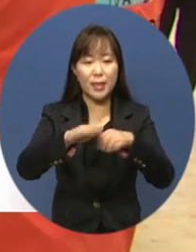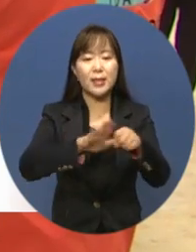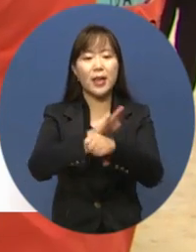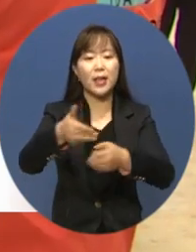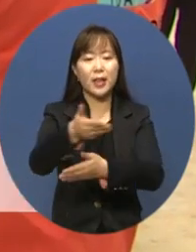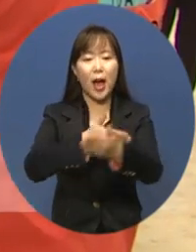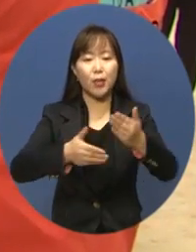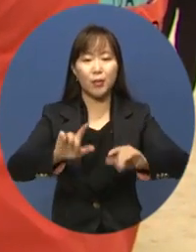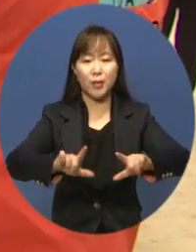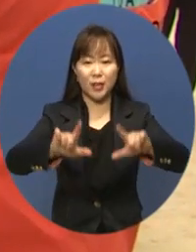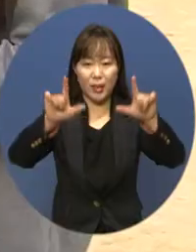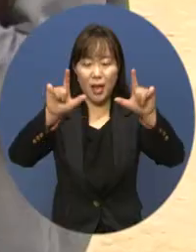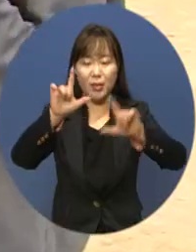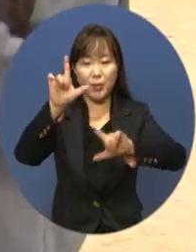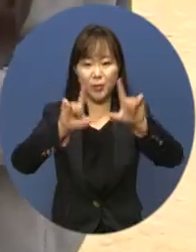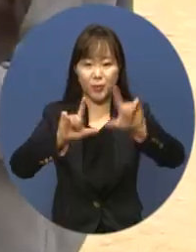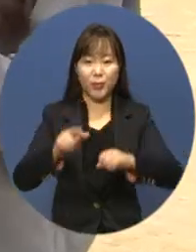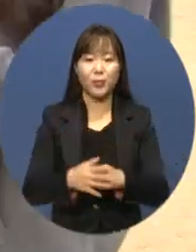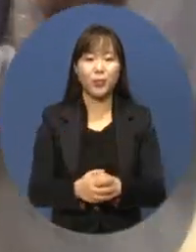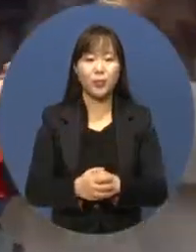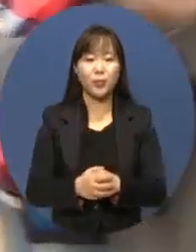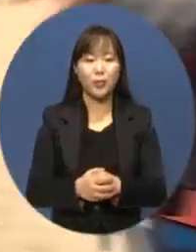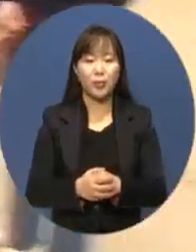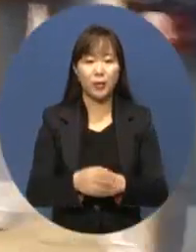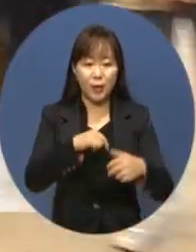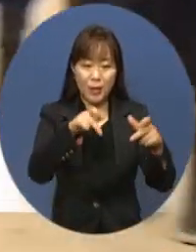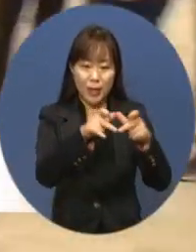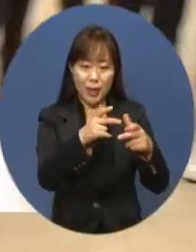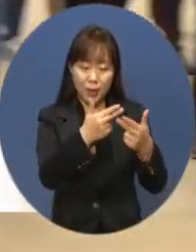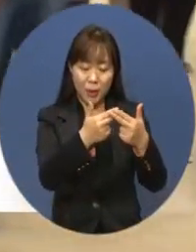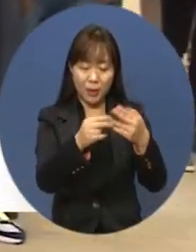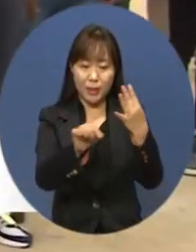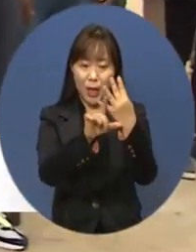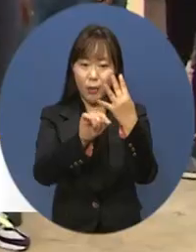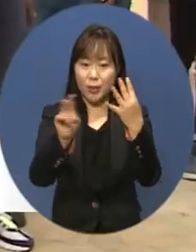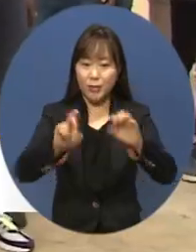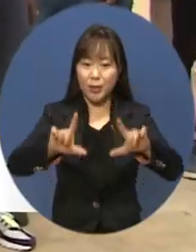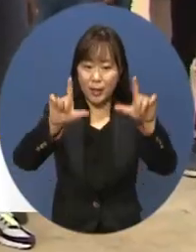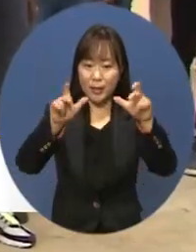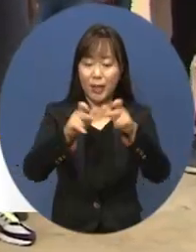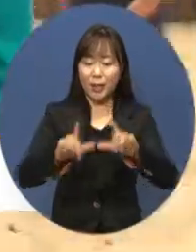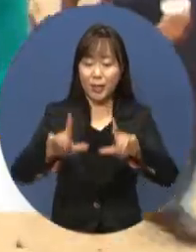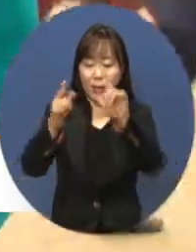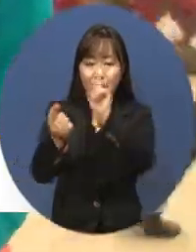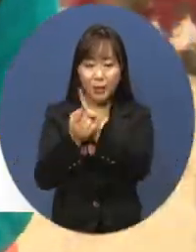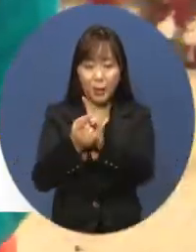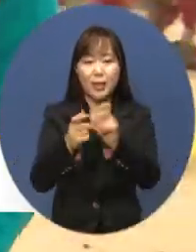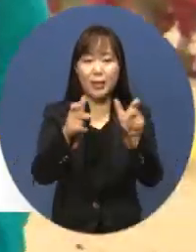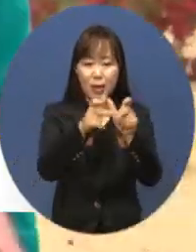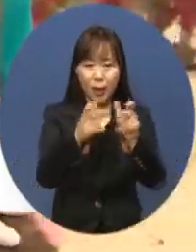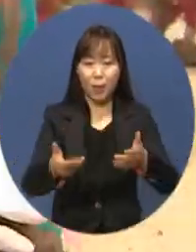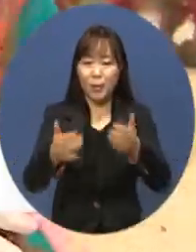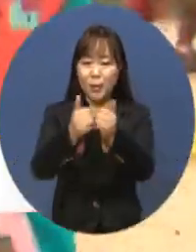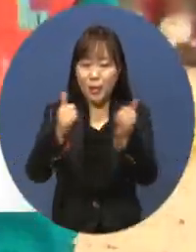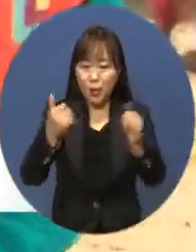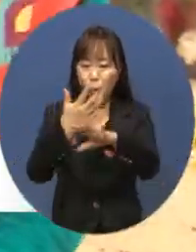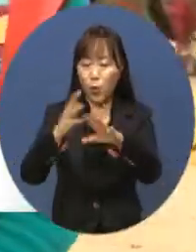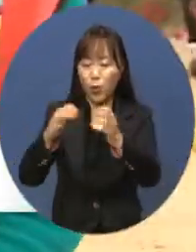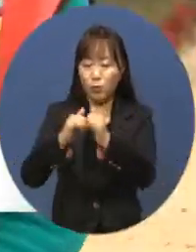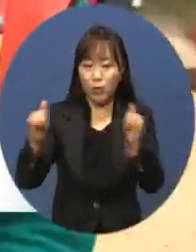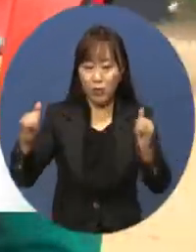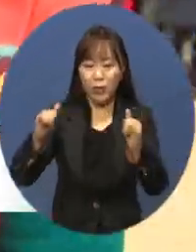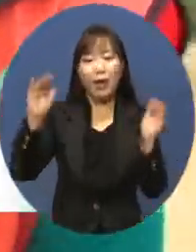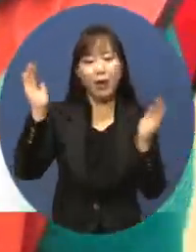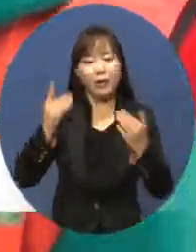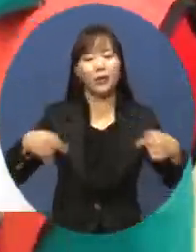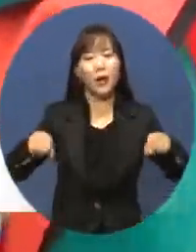현장의 모습입니다. 내부 장애인협회가 4월 20일 장애인의 날을 맞아 장애인과 봉사자, 외국인